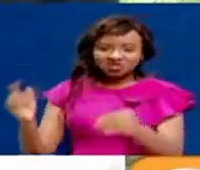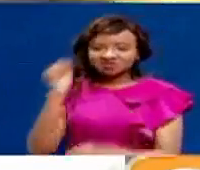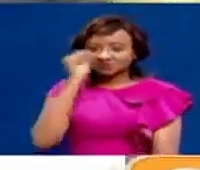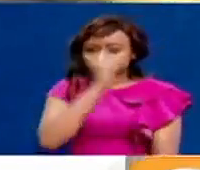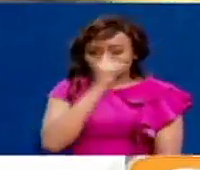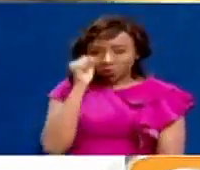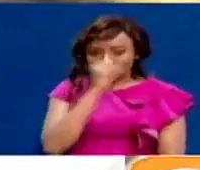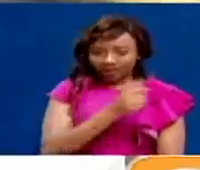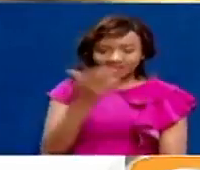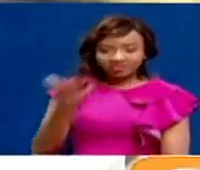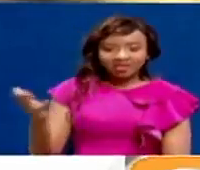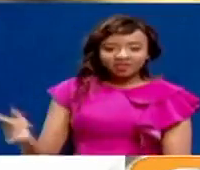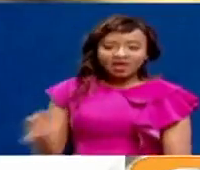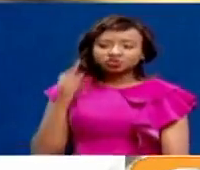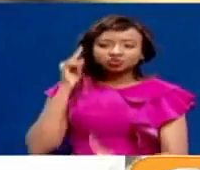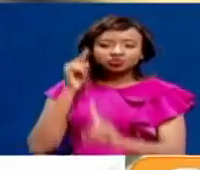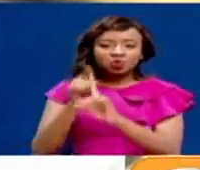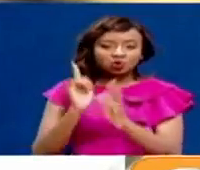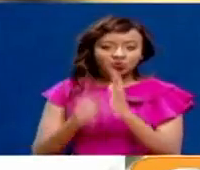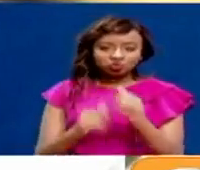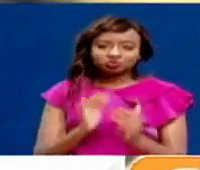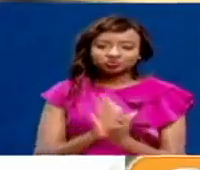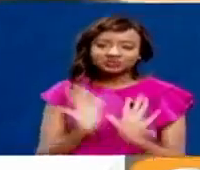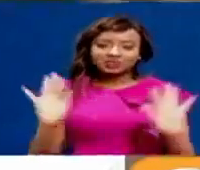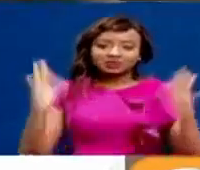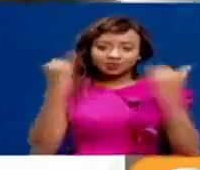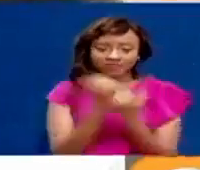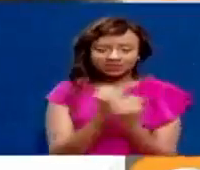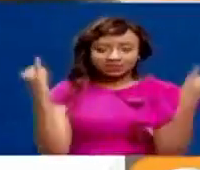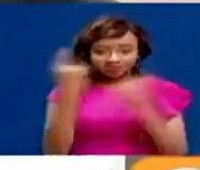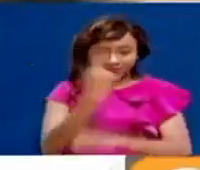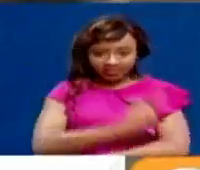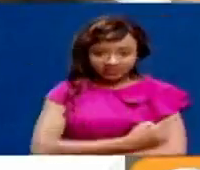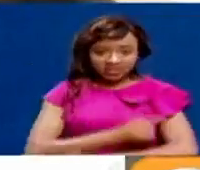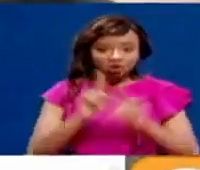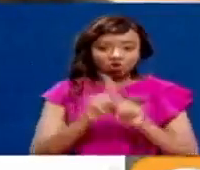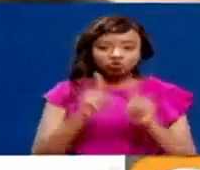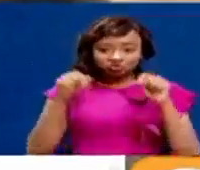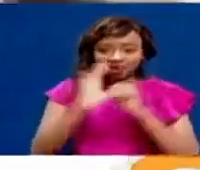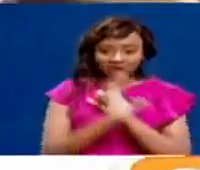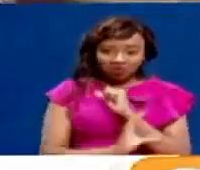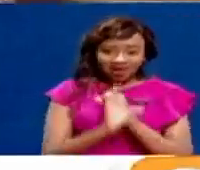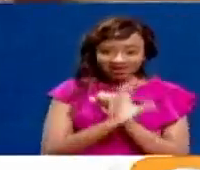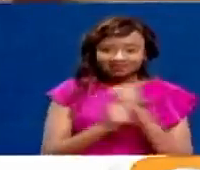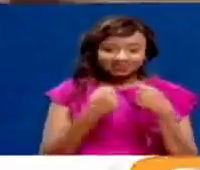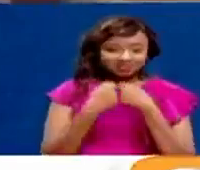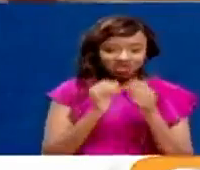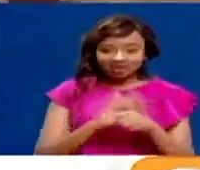kurandaranda mitaani kama njia ya kuadhimisha Madaraka huku taifa likikabiliwa